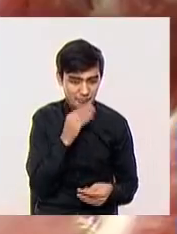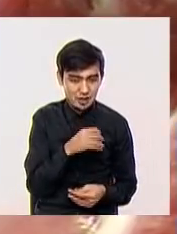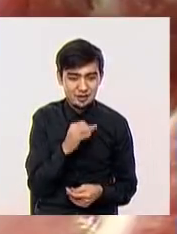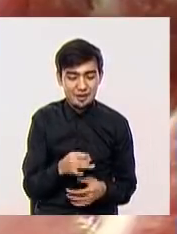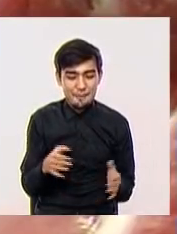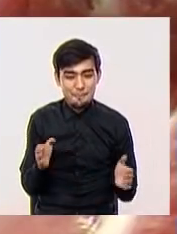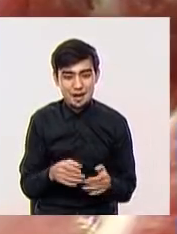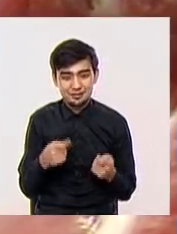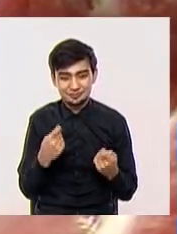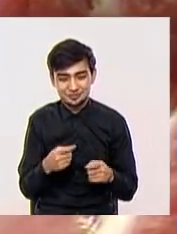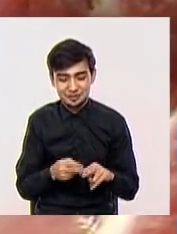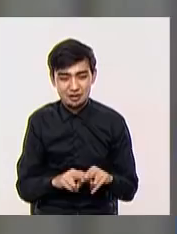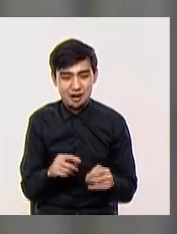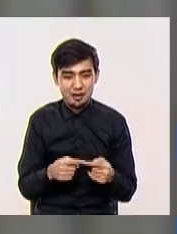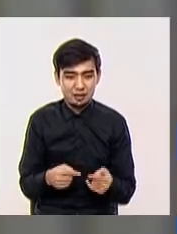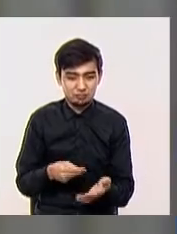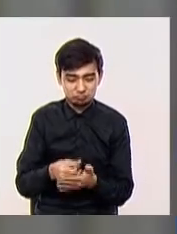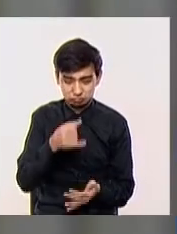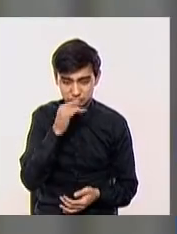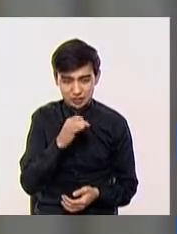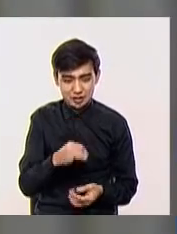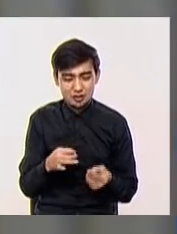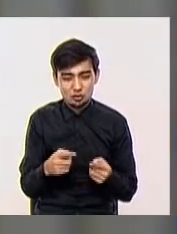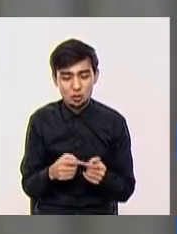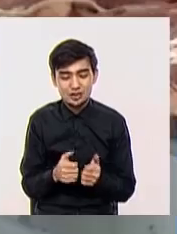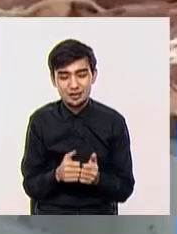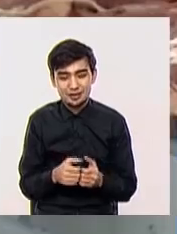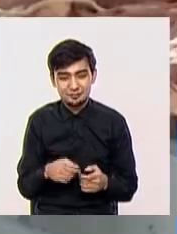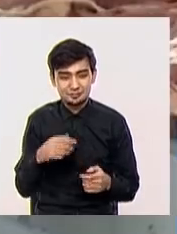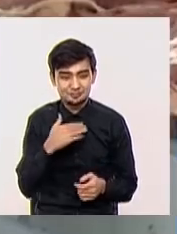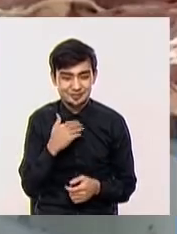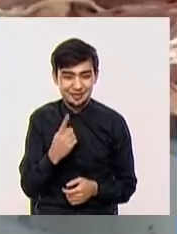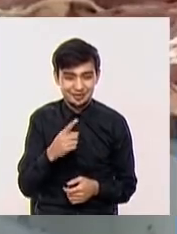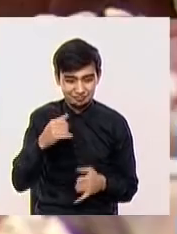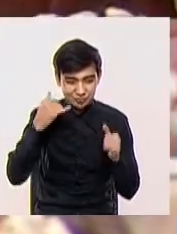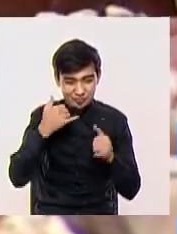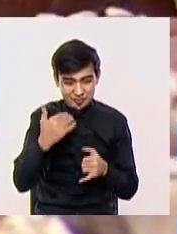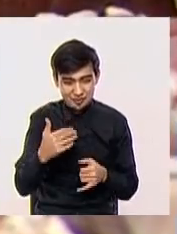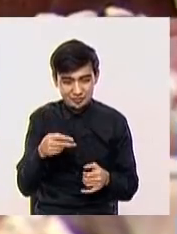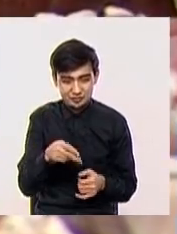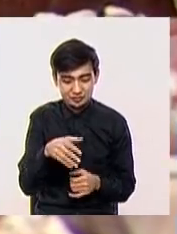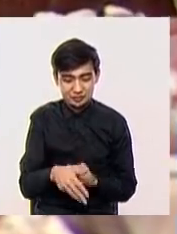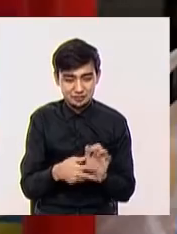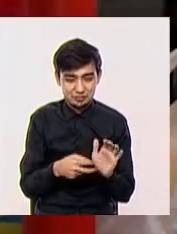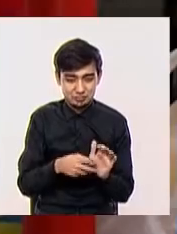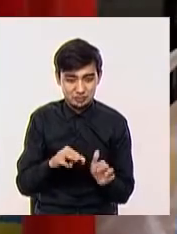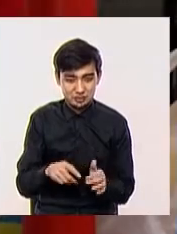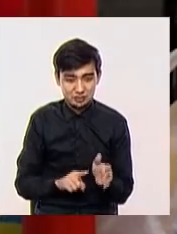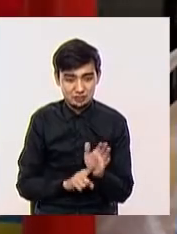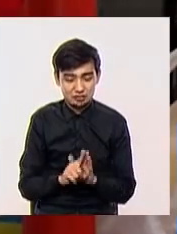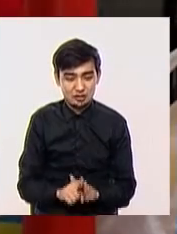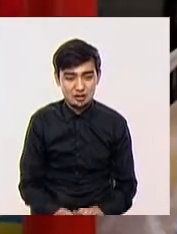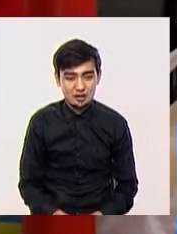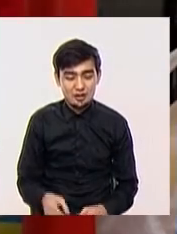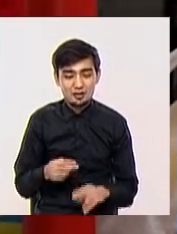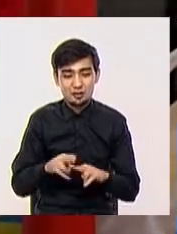на рынках не выплачивают аренду. В соседних лавках цены за кило говядины начинаются от 2800 тенге. Поставщики,